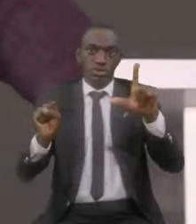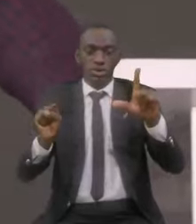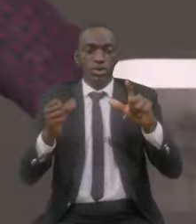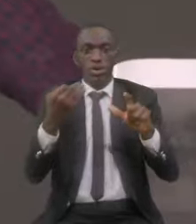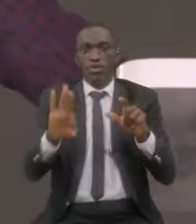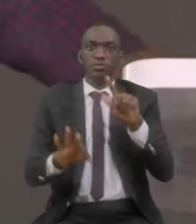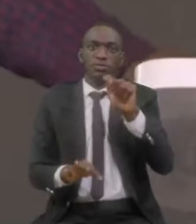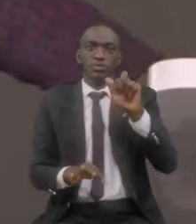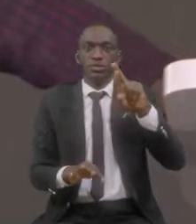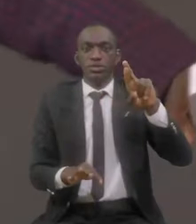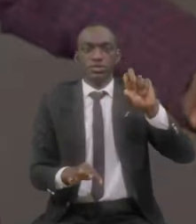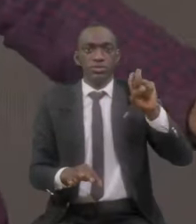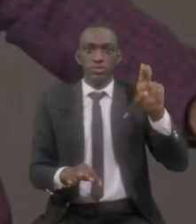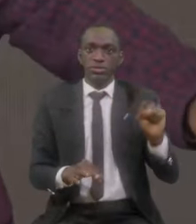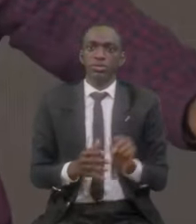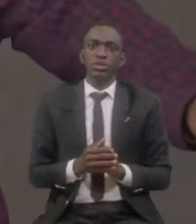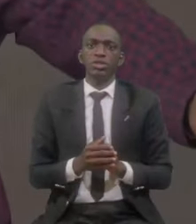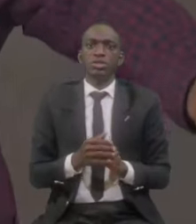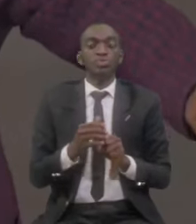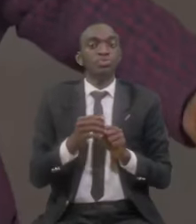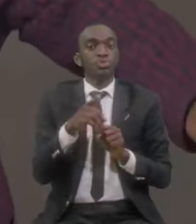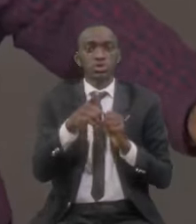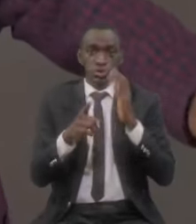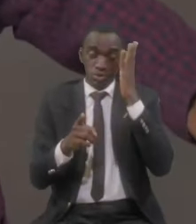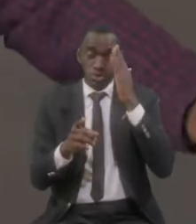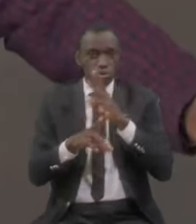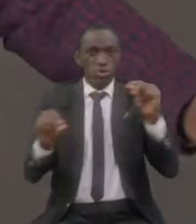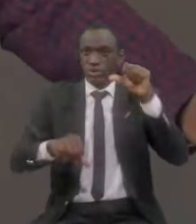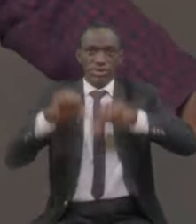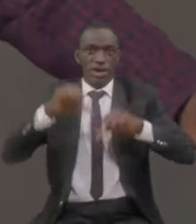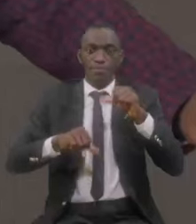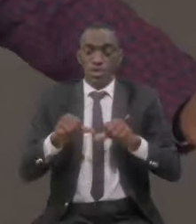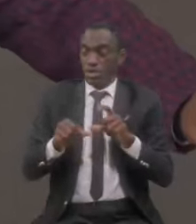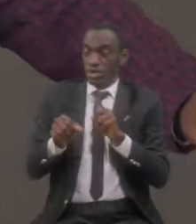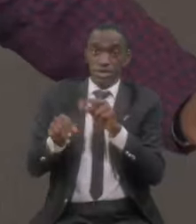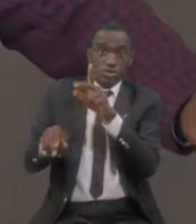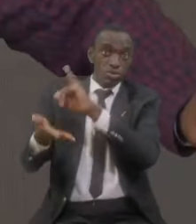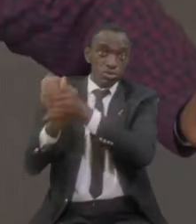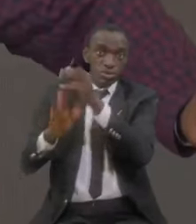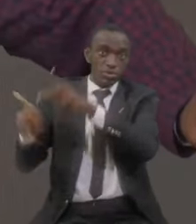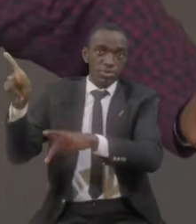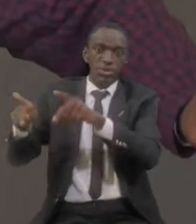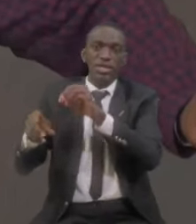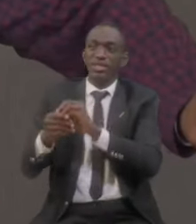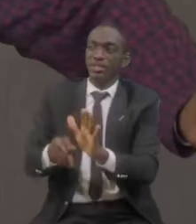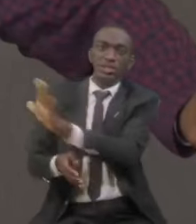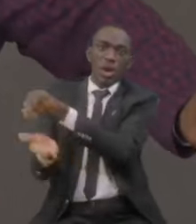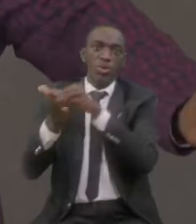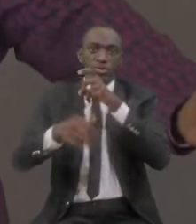ces gens-là, en leur temps, dans leur génération, dans leur